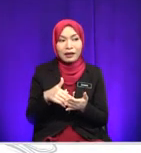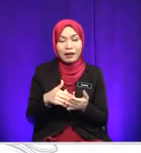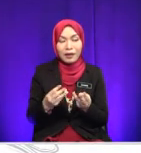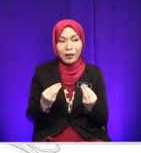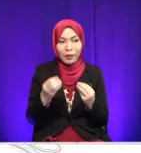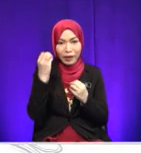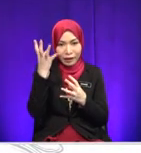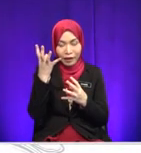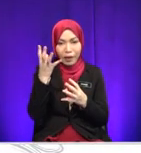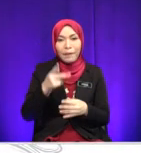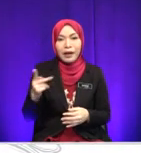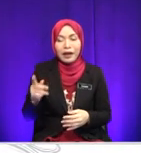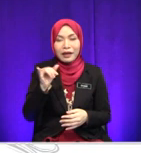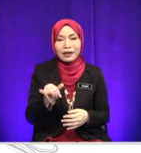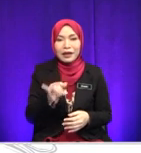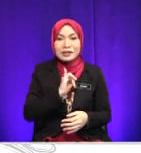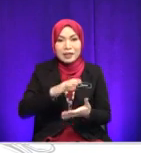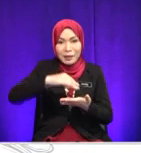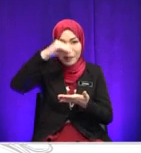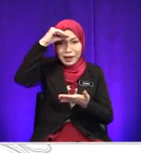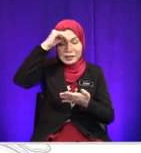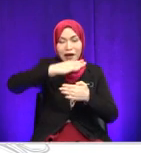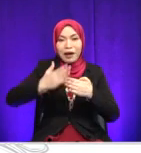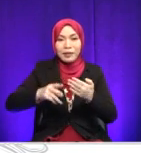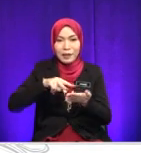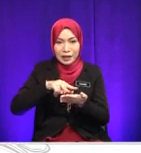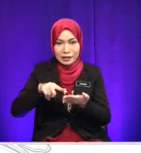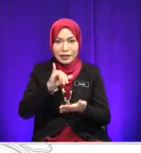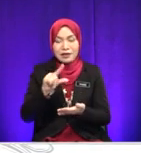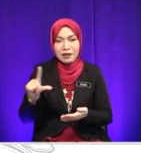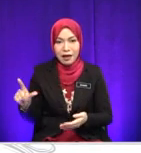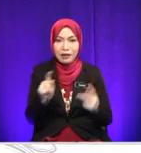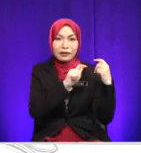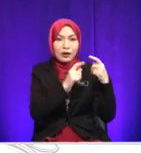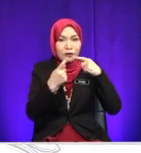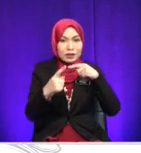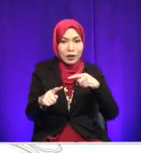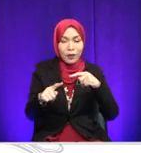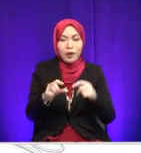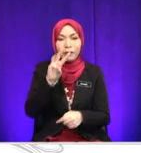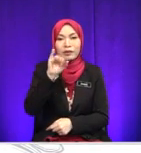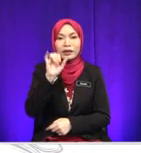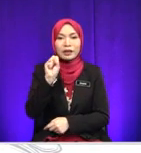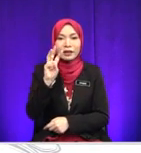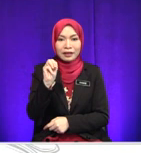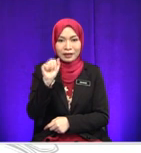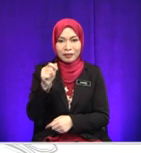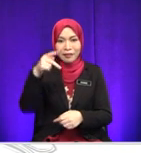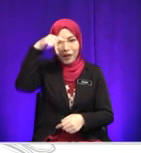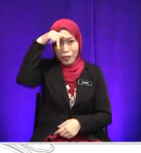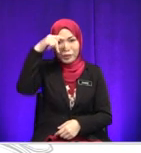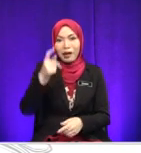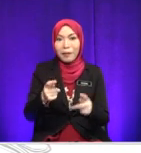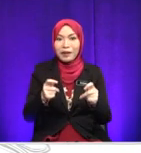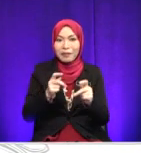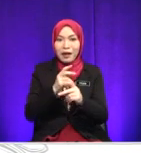Perkara yang saya pelajari selepas membaca ialah tanggungjawab Wisma Putra. Yang pertama, ekstradisi, pesalahburuan, penerimaan masuk